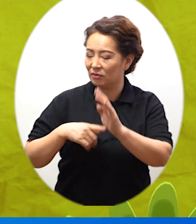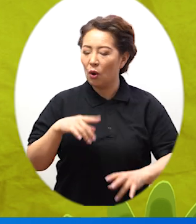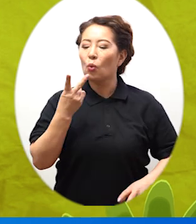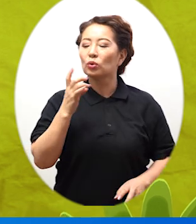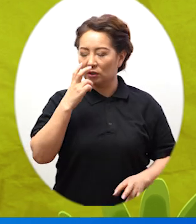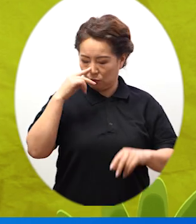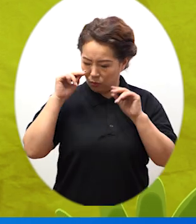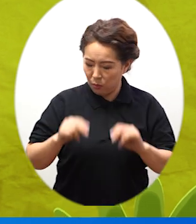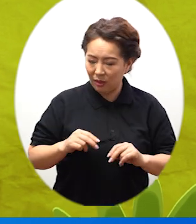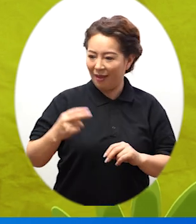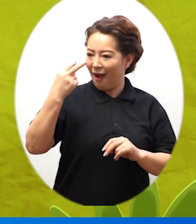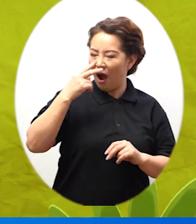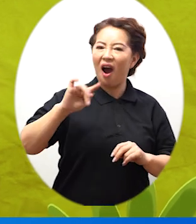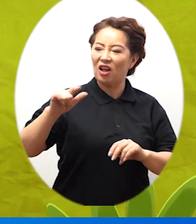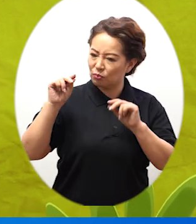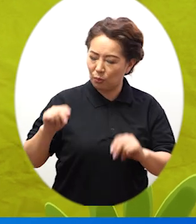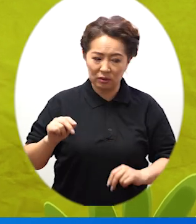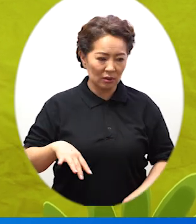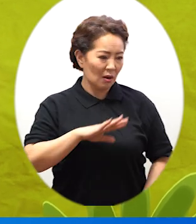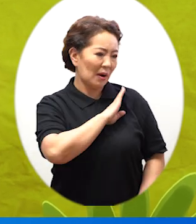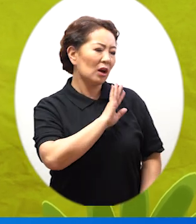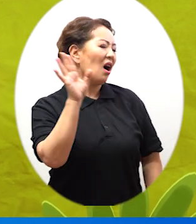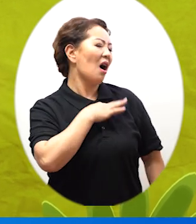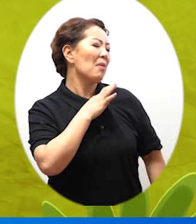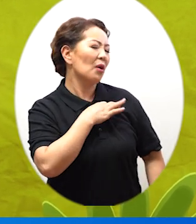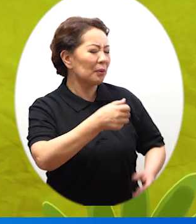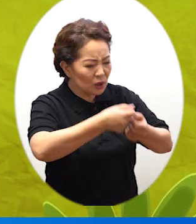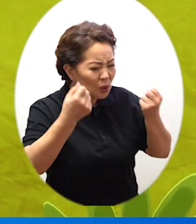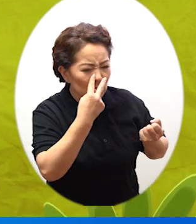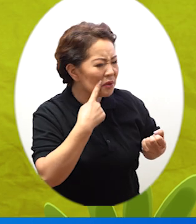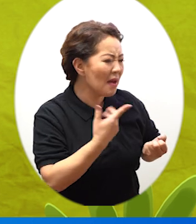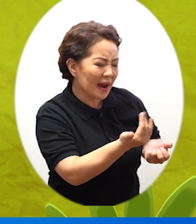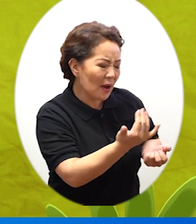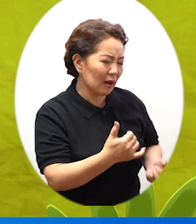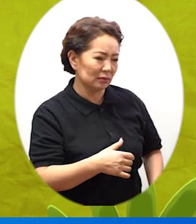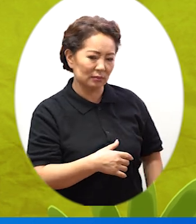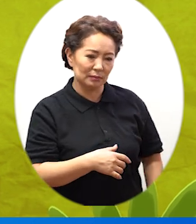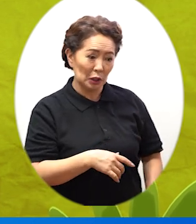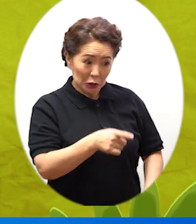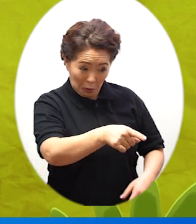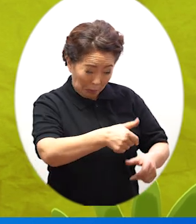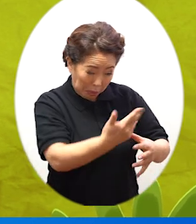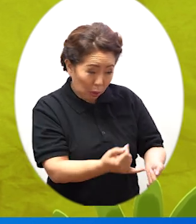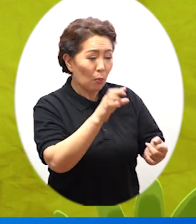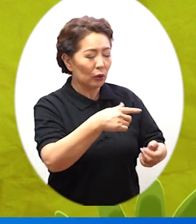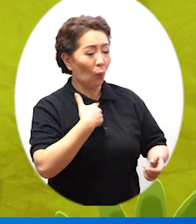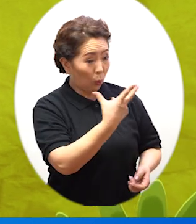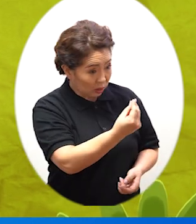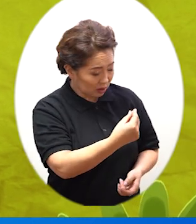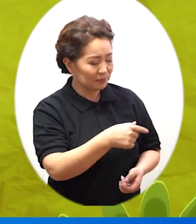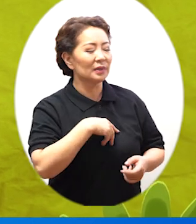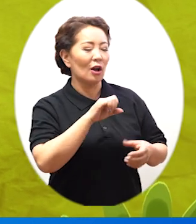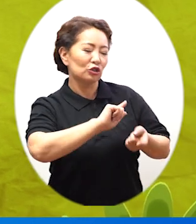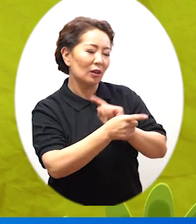гэж. Баян хүн надад үзвэл хэрв үнс болвол оронд нь алт мөнгийг уудан чинь дүүргэж өгье гэв. 1